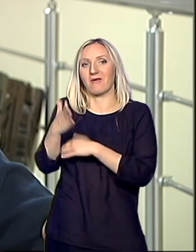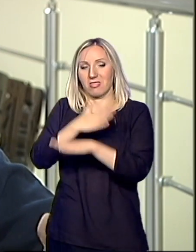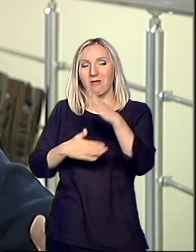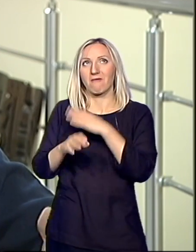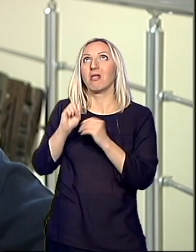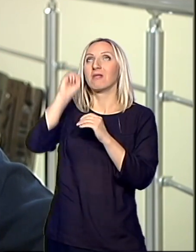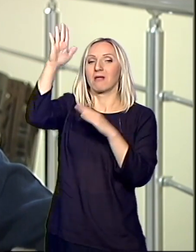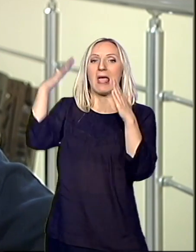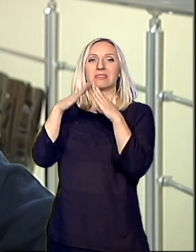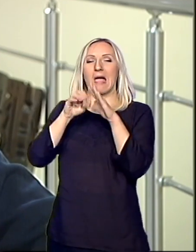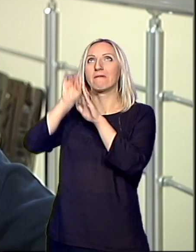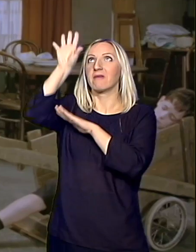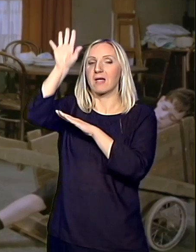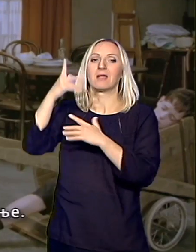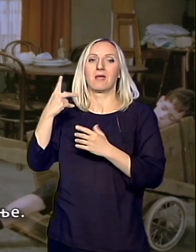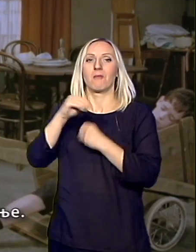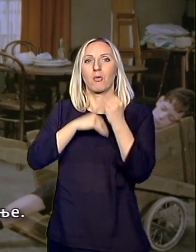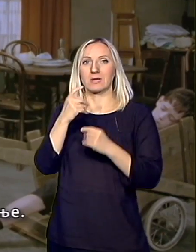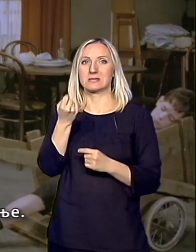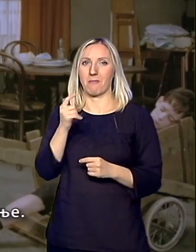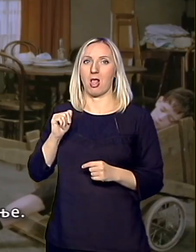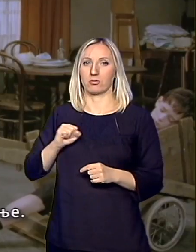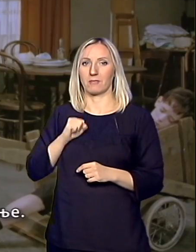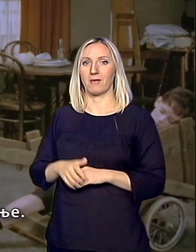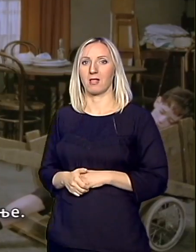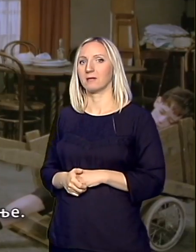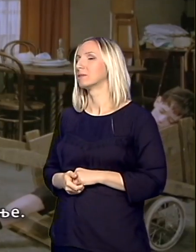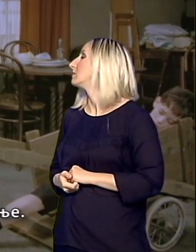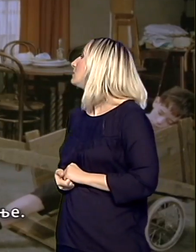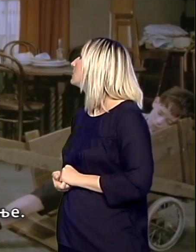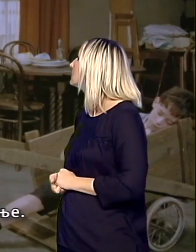bi porodica manje trpela. Why won't he go to bed?